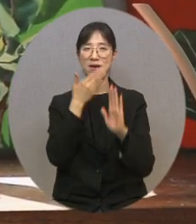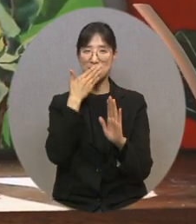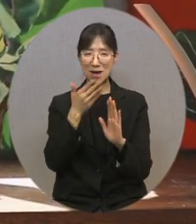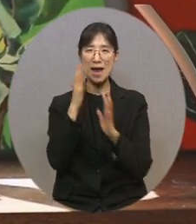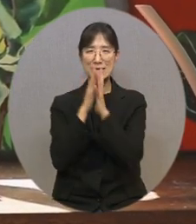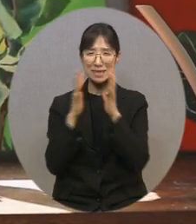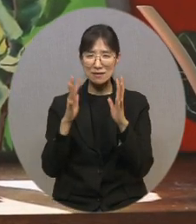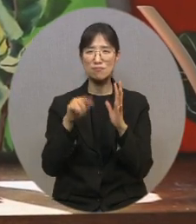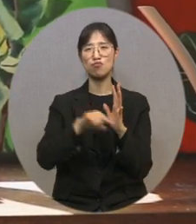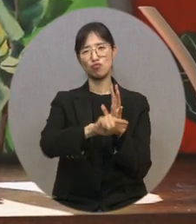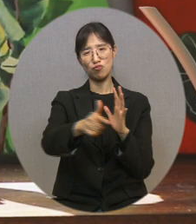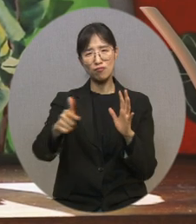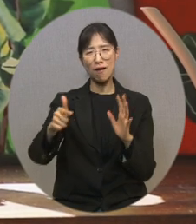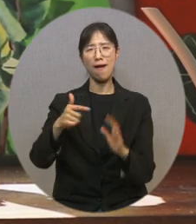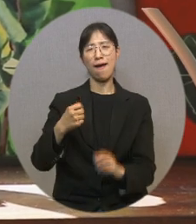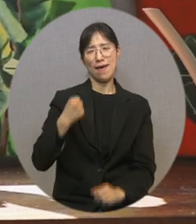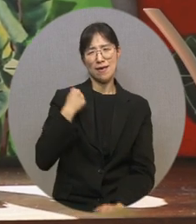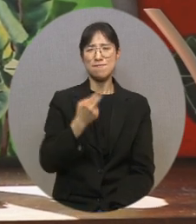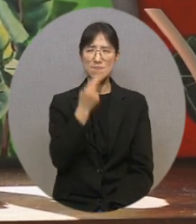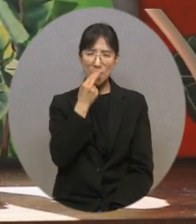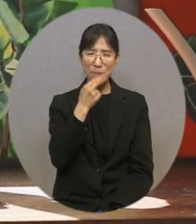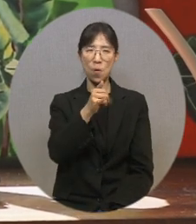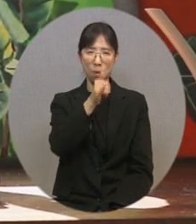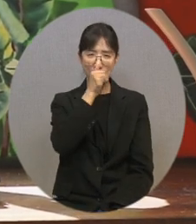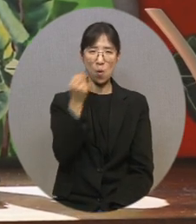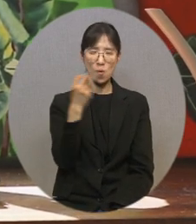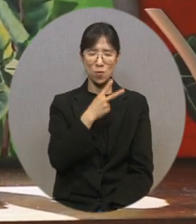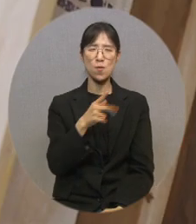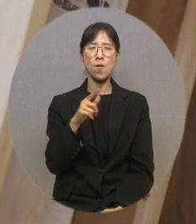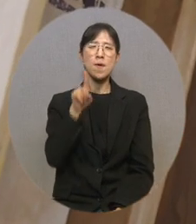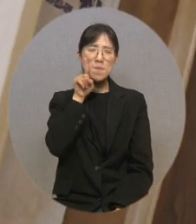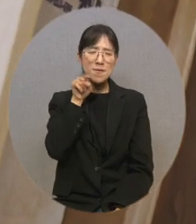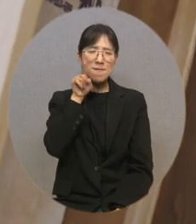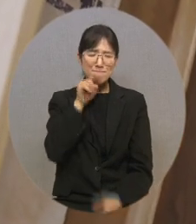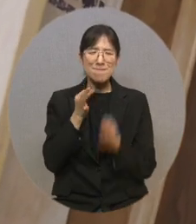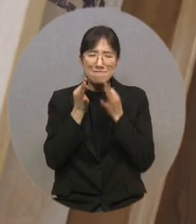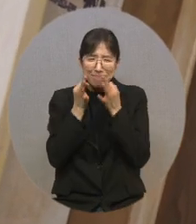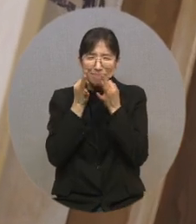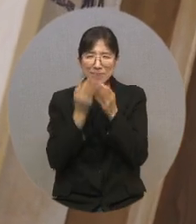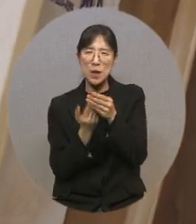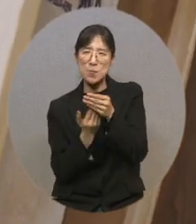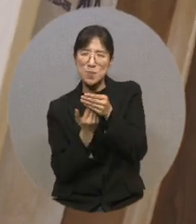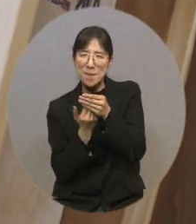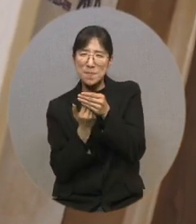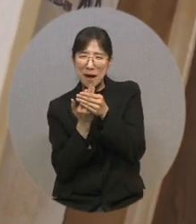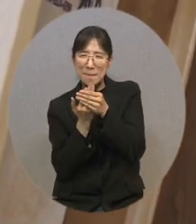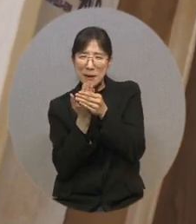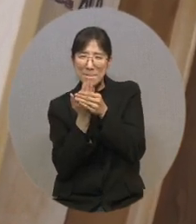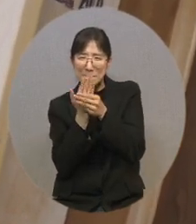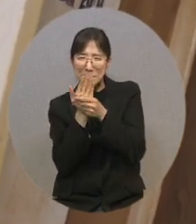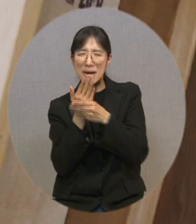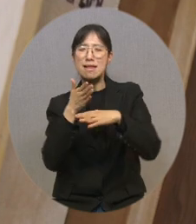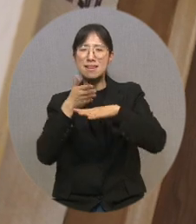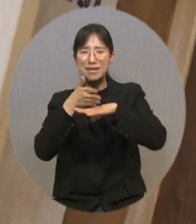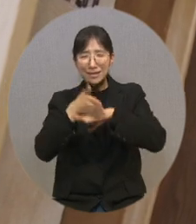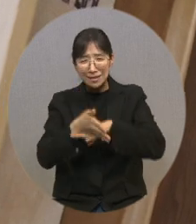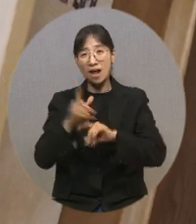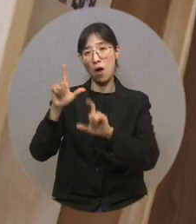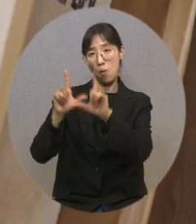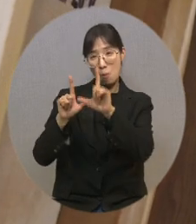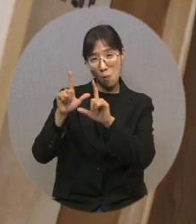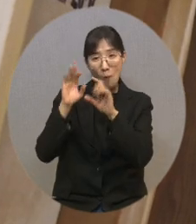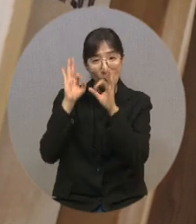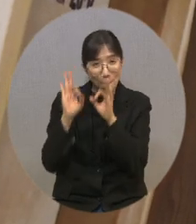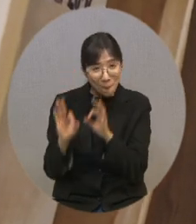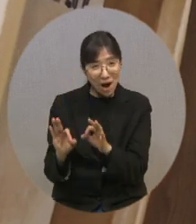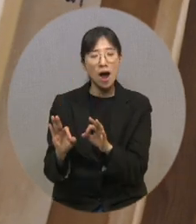식물들의 강인한 생명력과 하루하루 최선을 다해 싹을 피우며 느린 성장을 해나가는 식물들의 모습에서